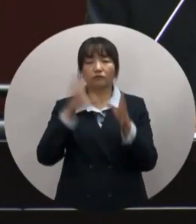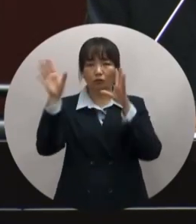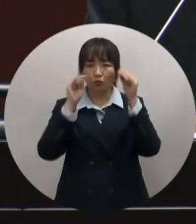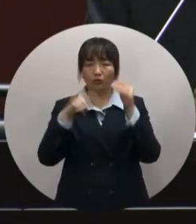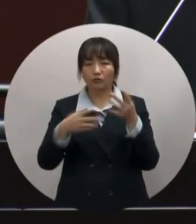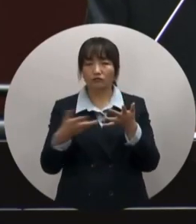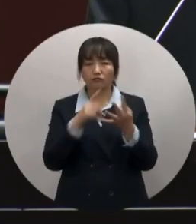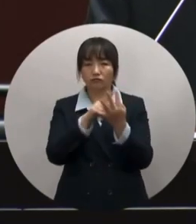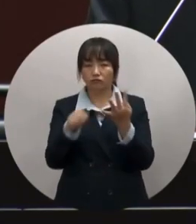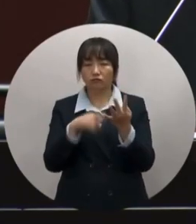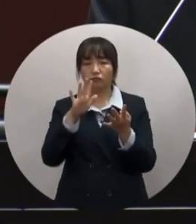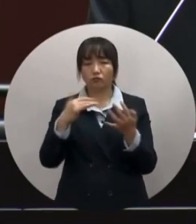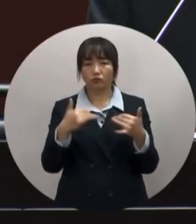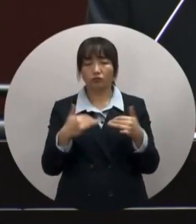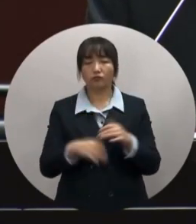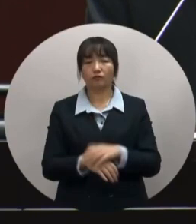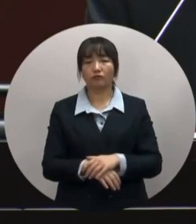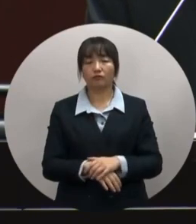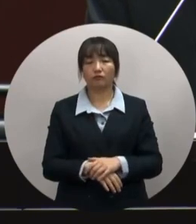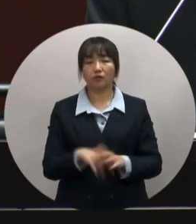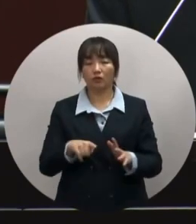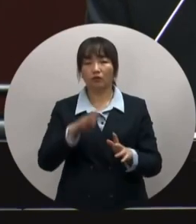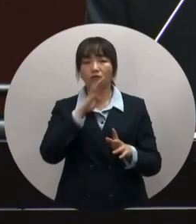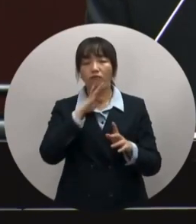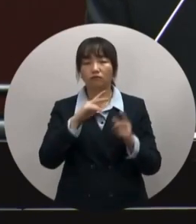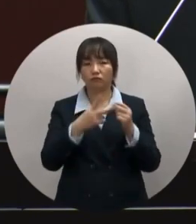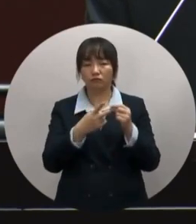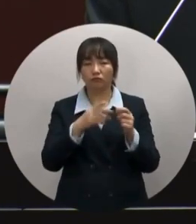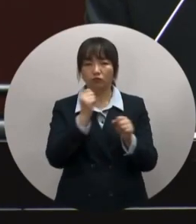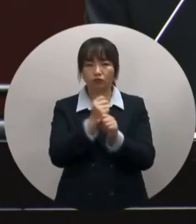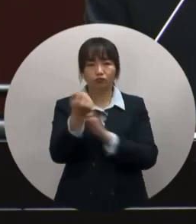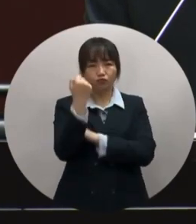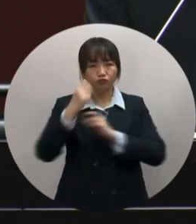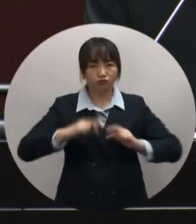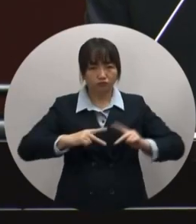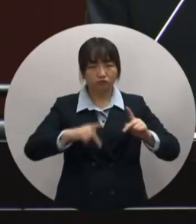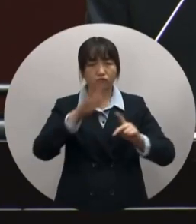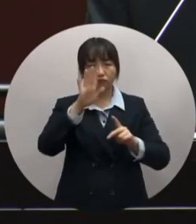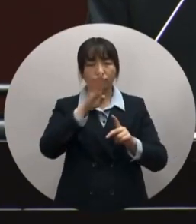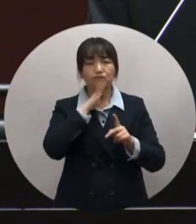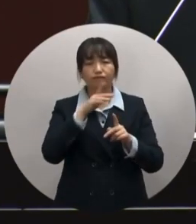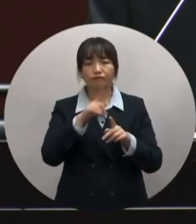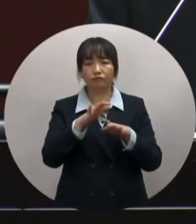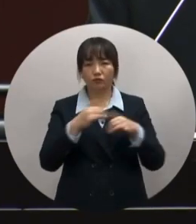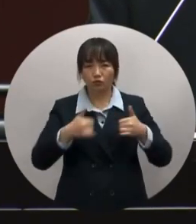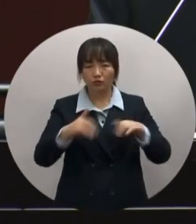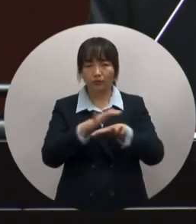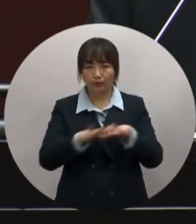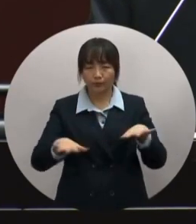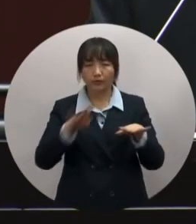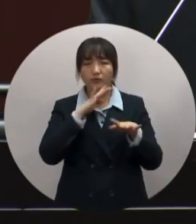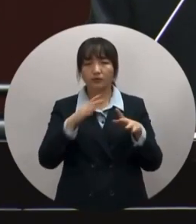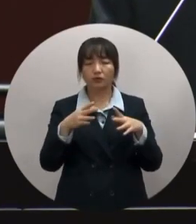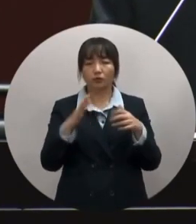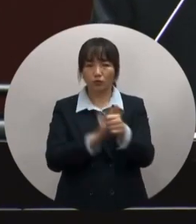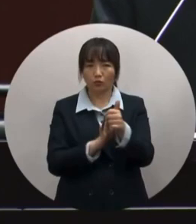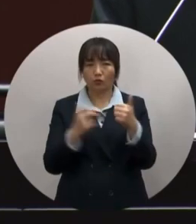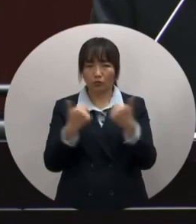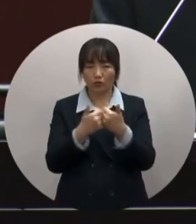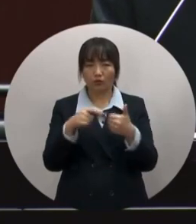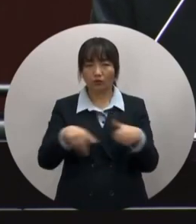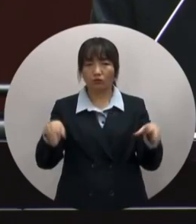的問題我們中央跟地方做了很多努力雖然這個道安會是一個協調的機制